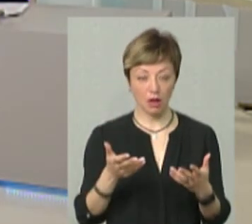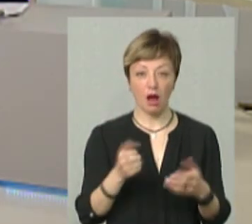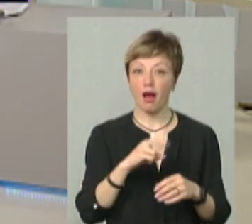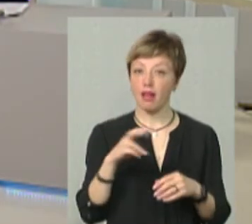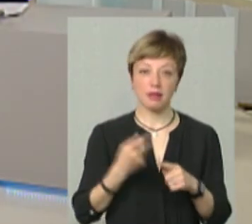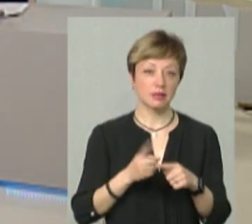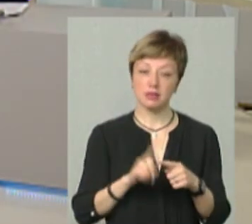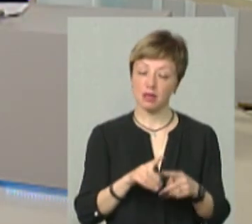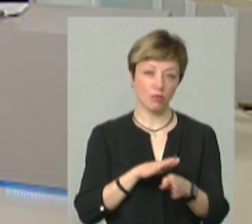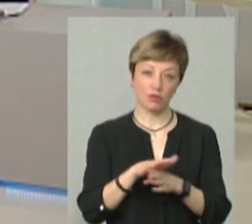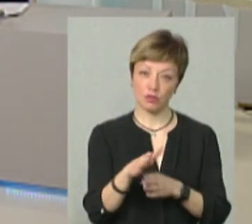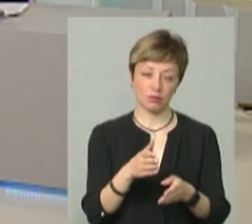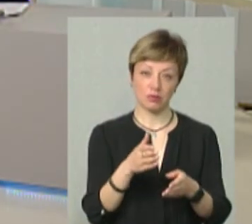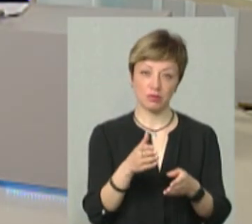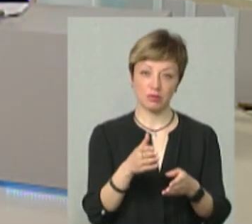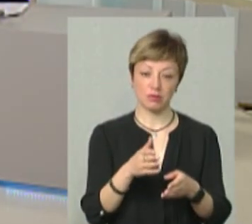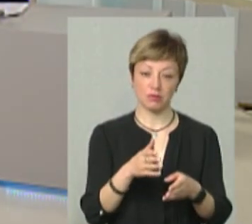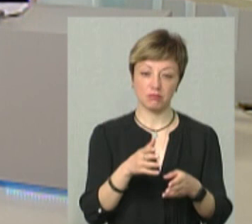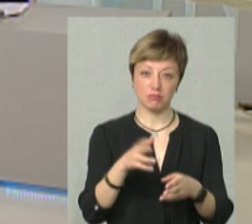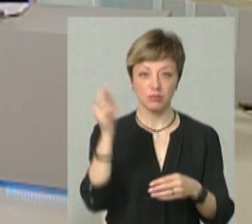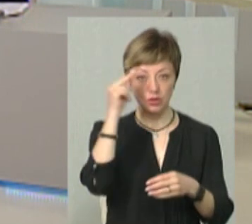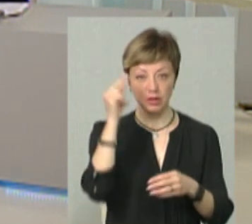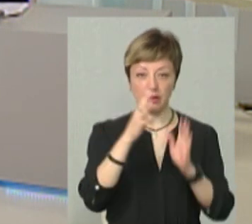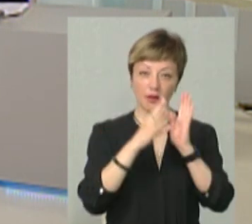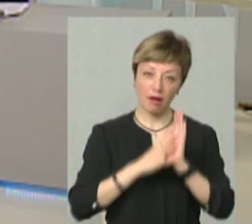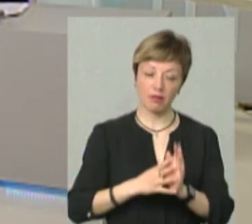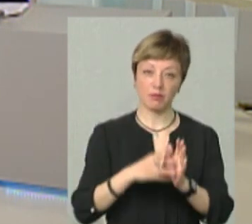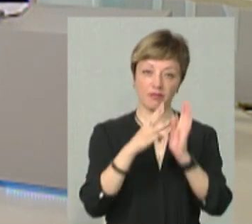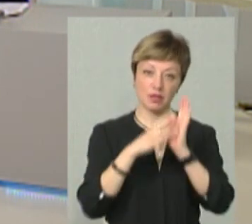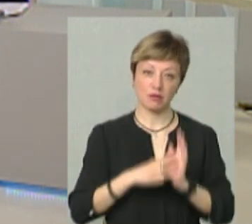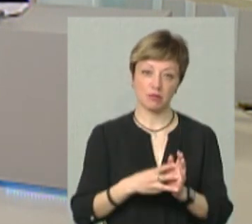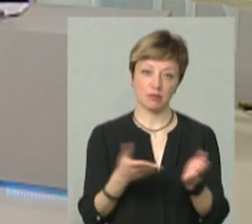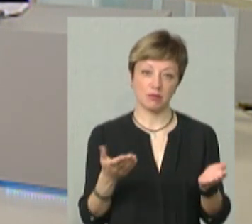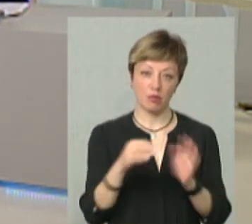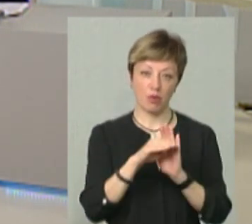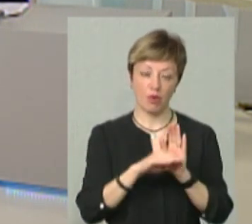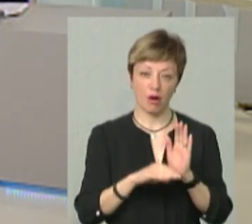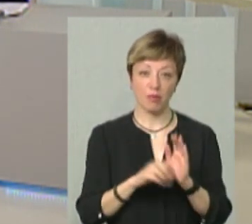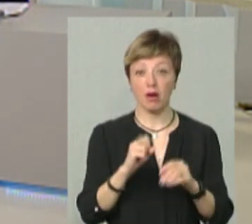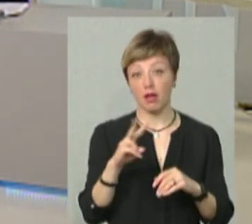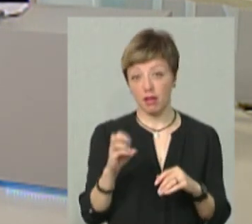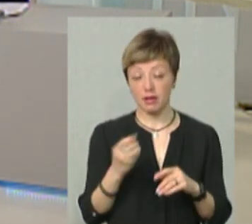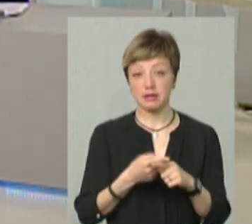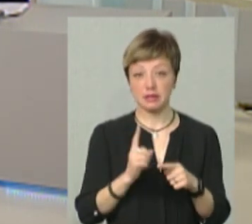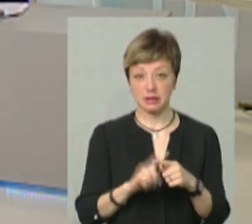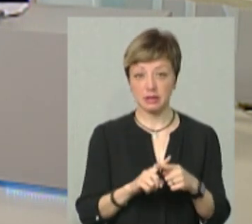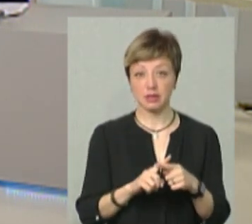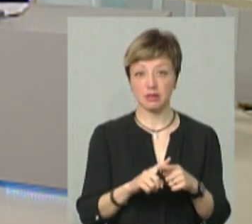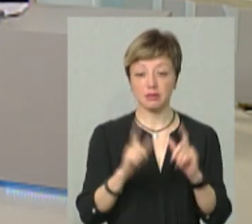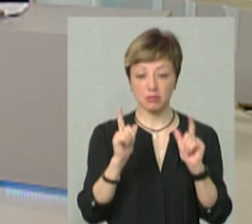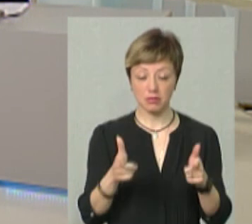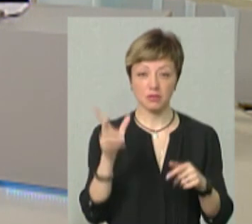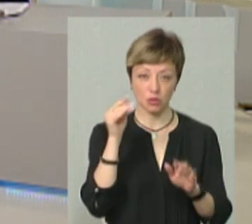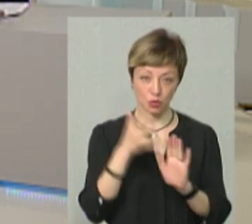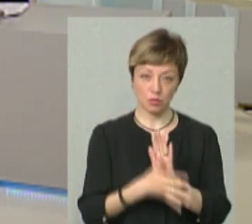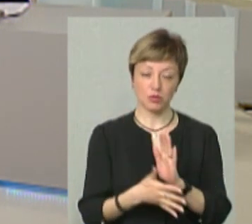Але це не повноцінна швачка, яка там має провчитися там 9 місяців, 8 місяців по програмі. Але на це йдуть всі